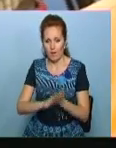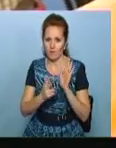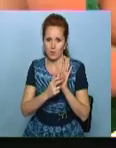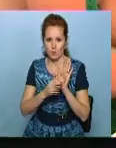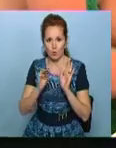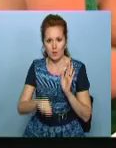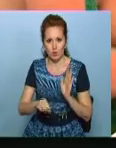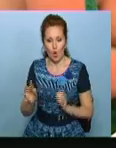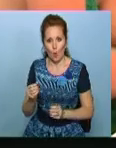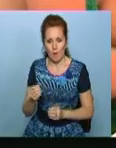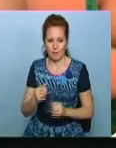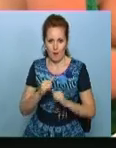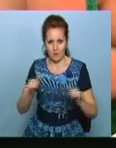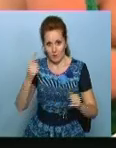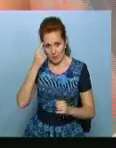идеи.